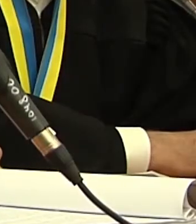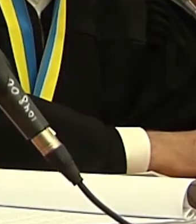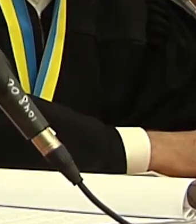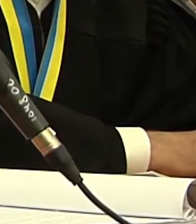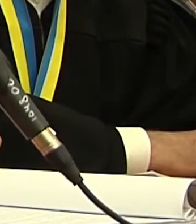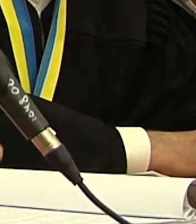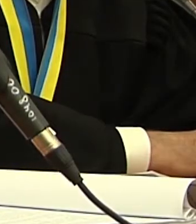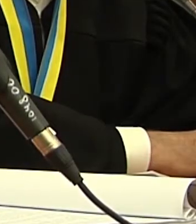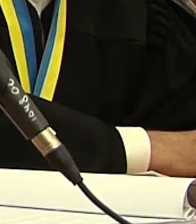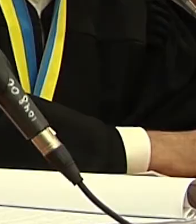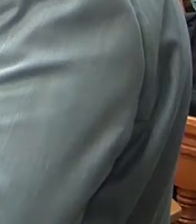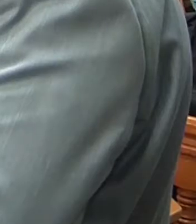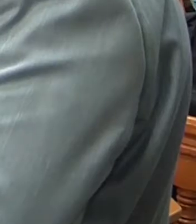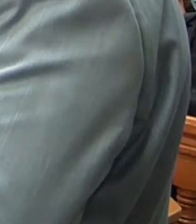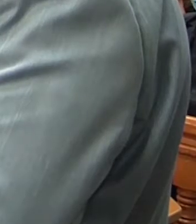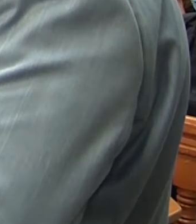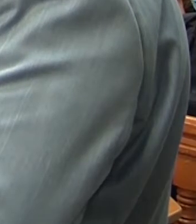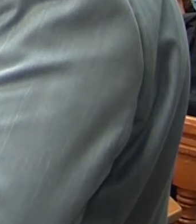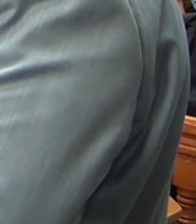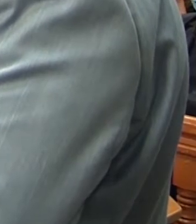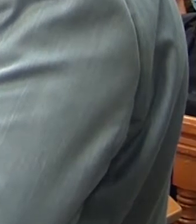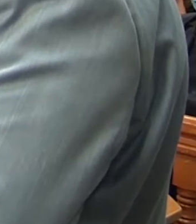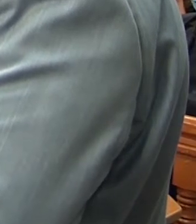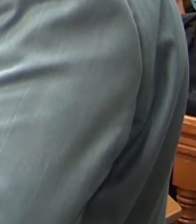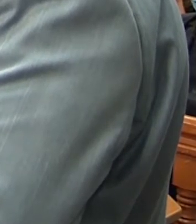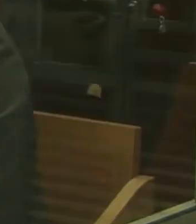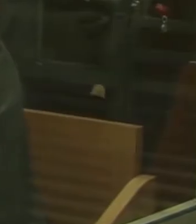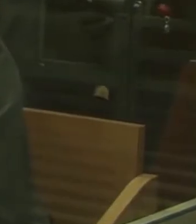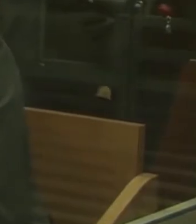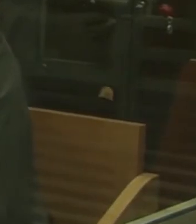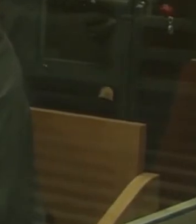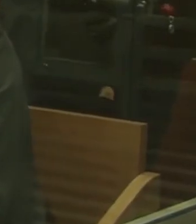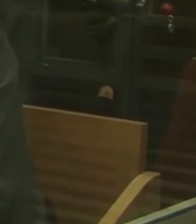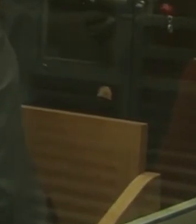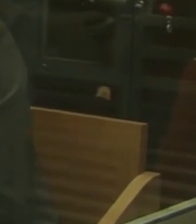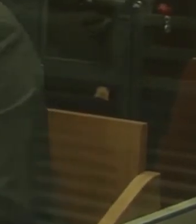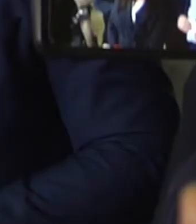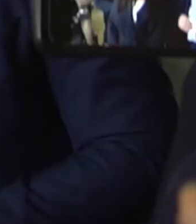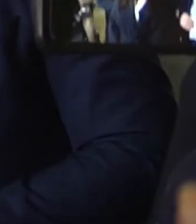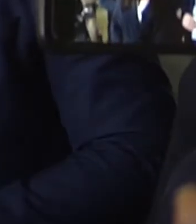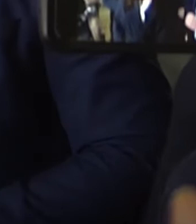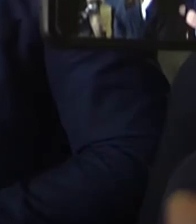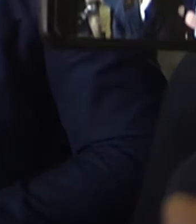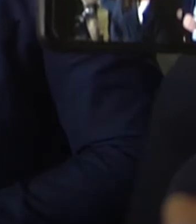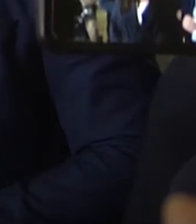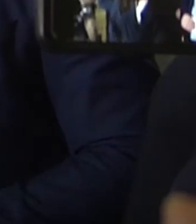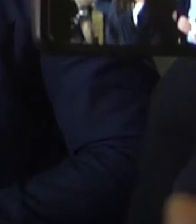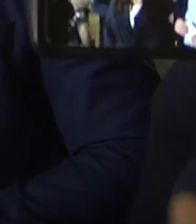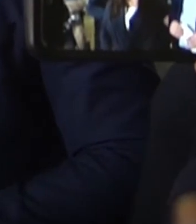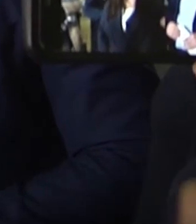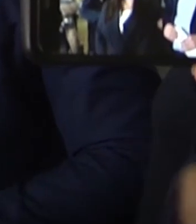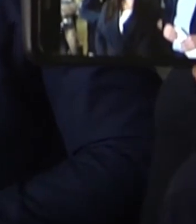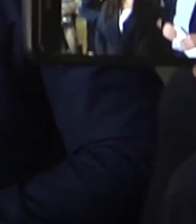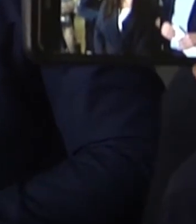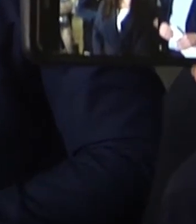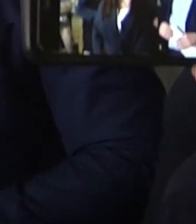доставили. Тоді він знаходився у медчастині СІЗО у зв'язку з погіршенням стану здоров'я. Його матері було повідомлено про підозру,